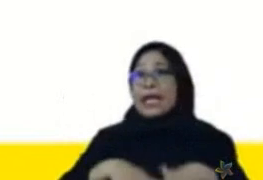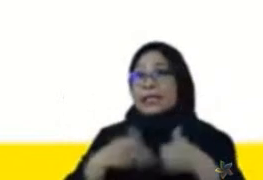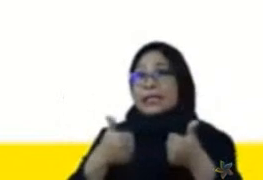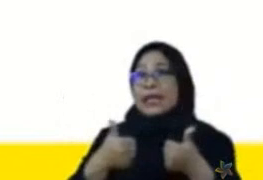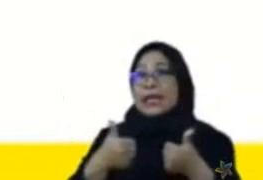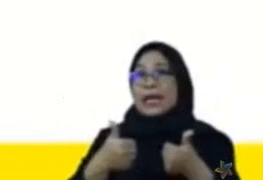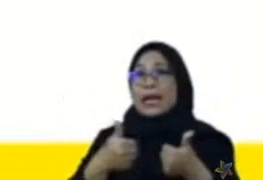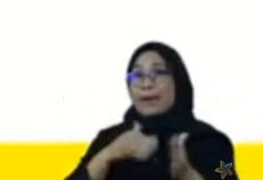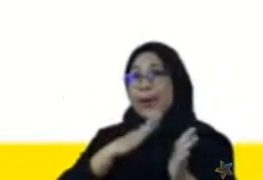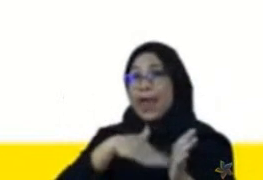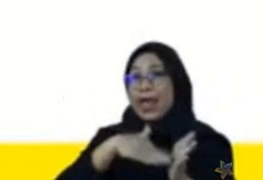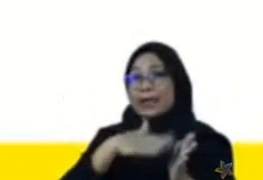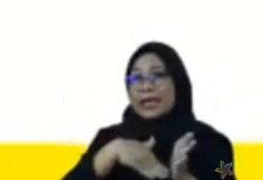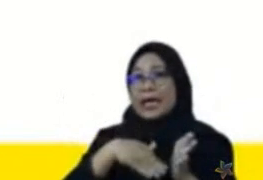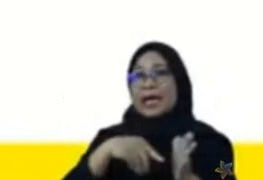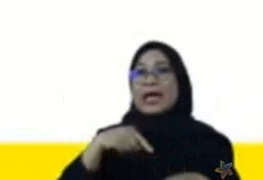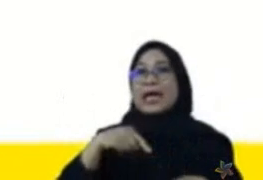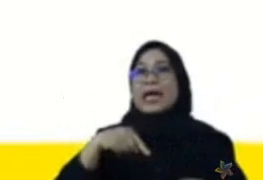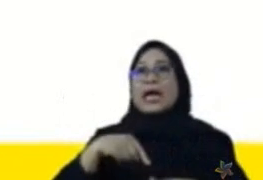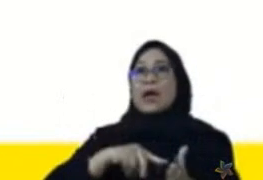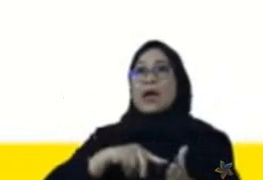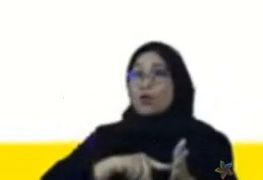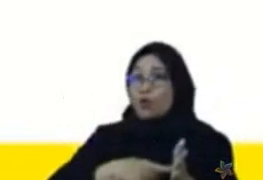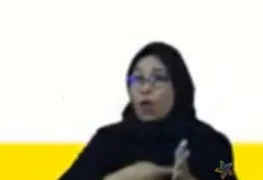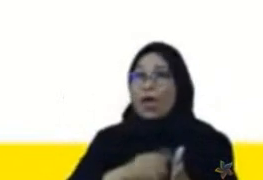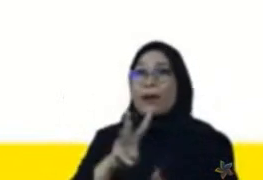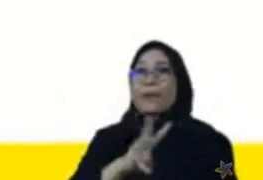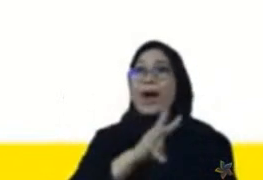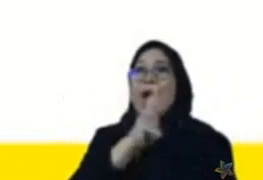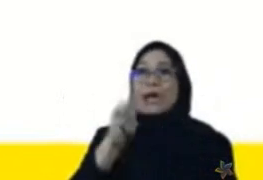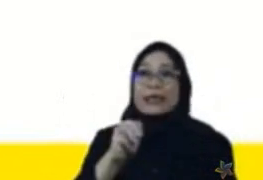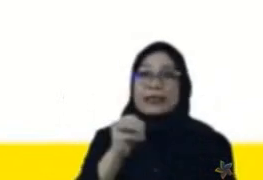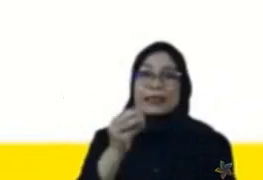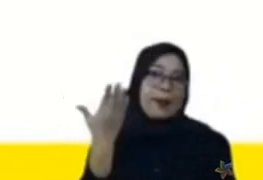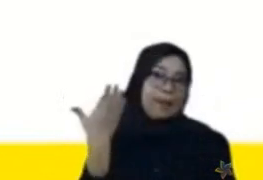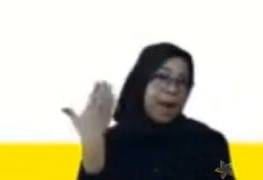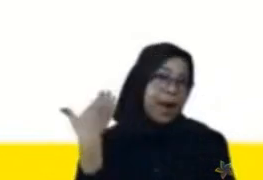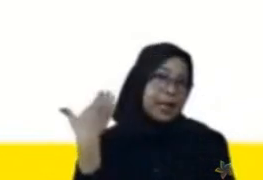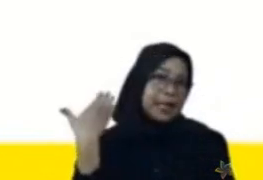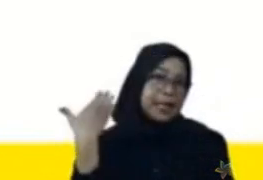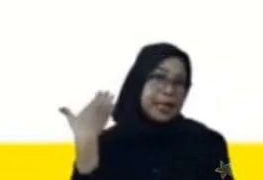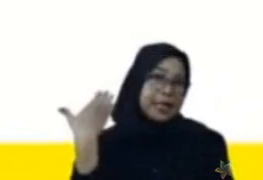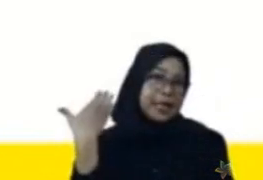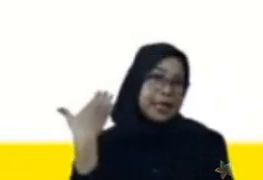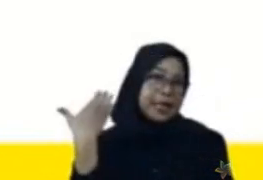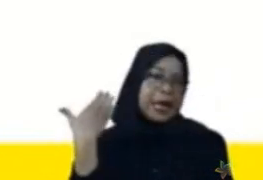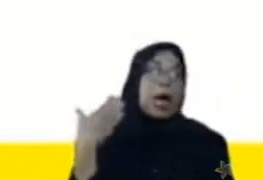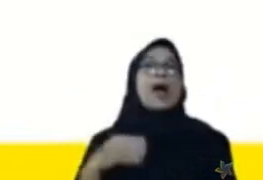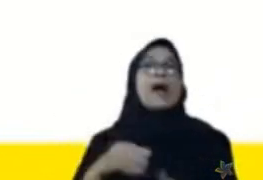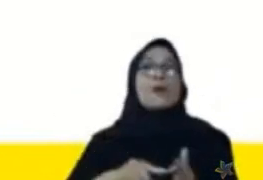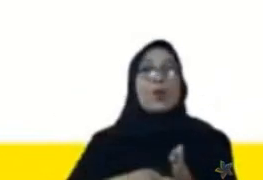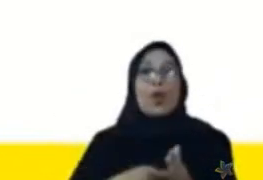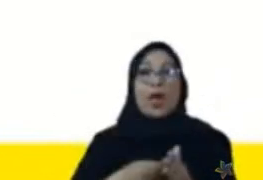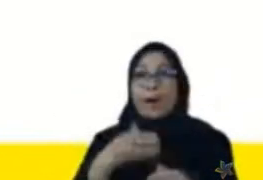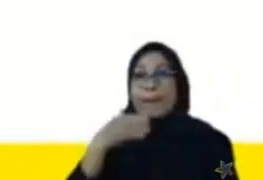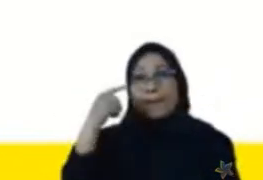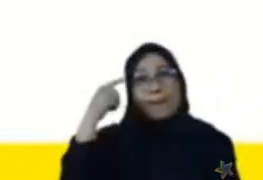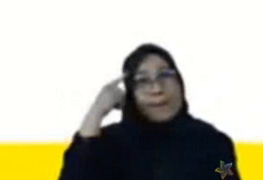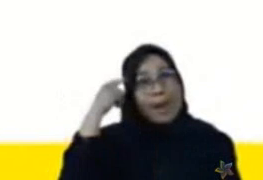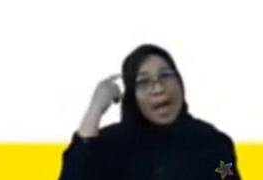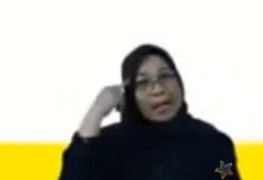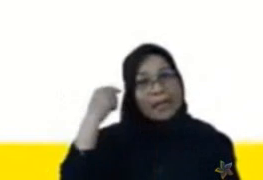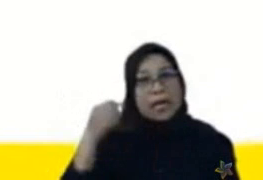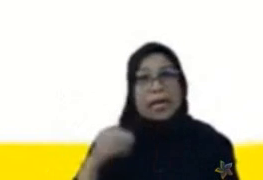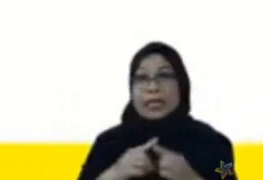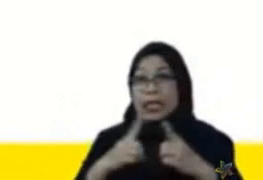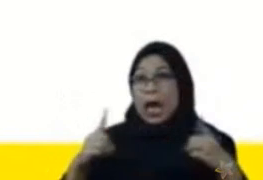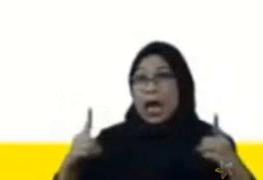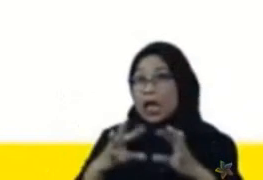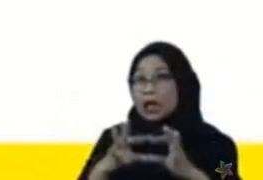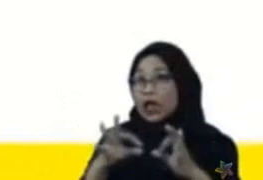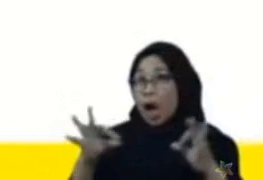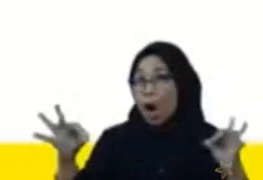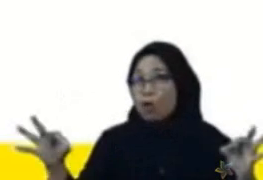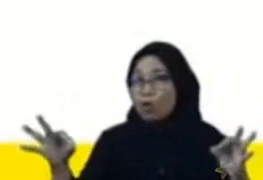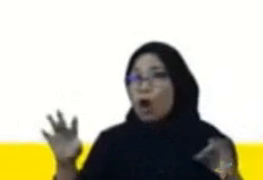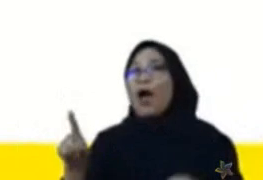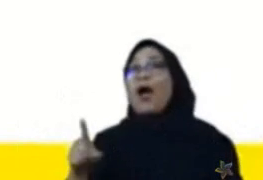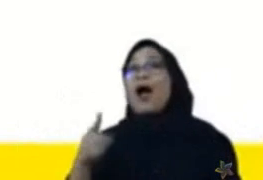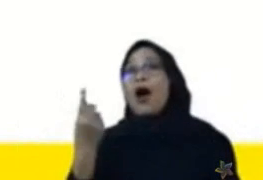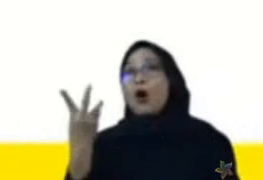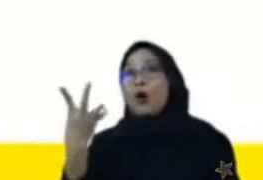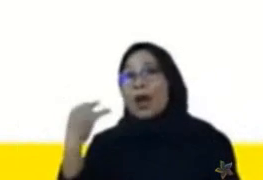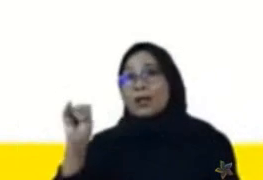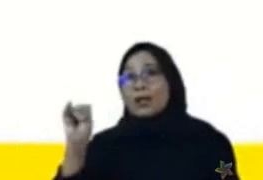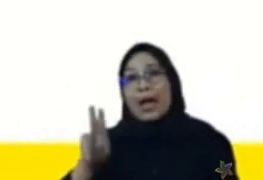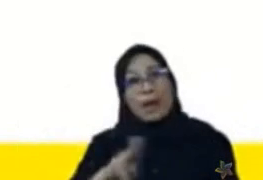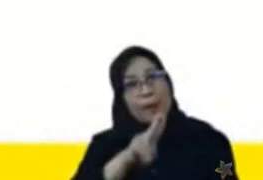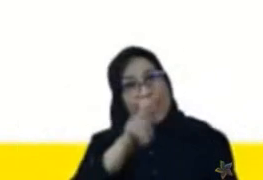saya lakukan sejak Maret kemarin ya, Bapak Ibu, kita melakukan pembelajaran jarak jauh. Itu memang pada awalnya saya lebih